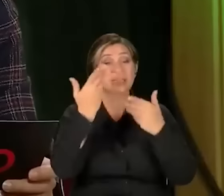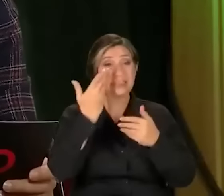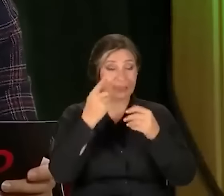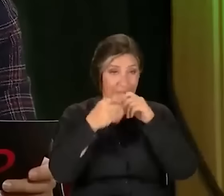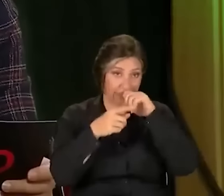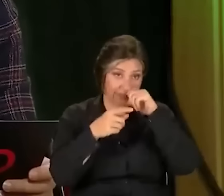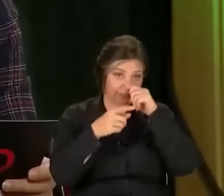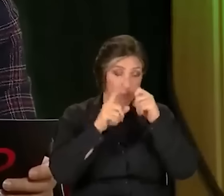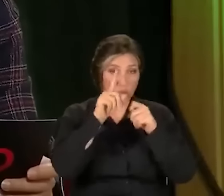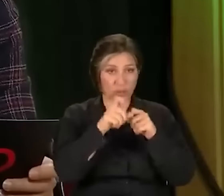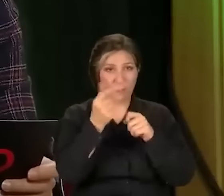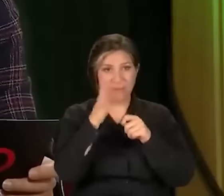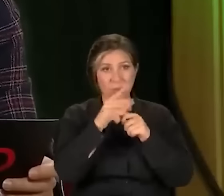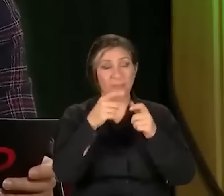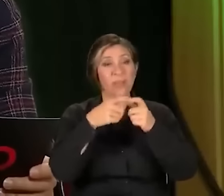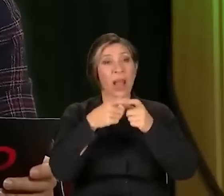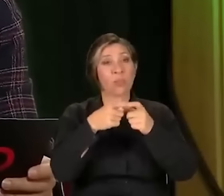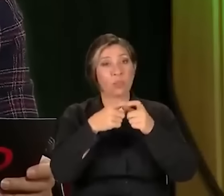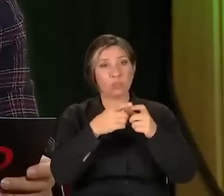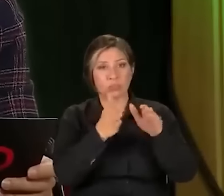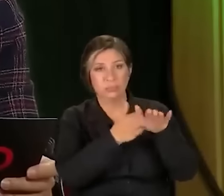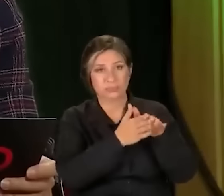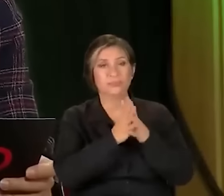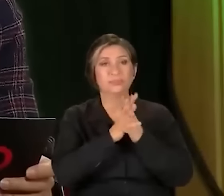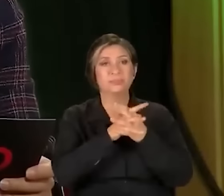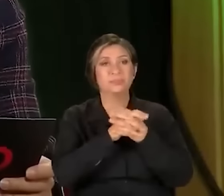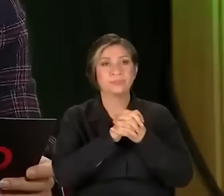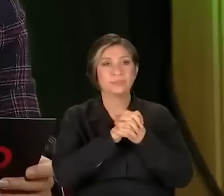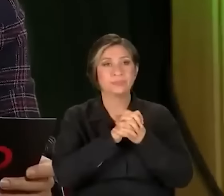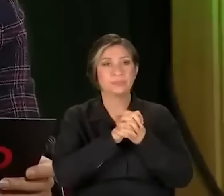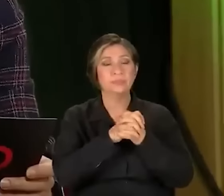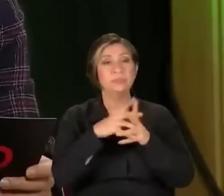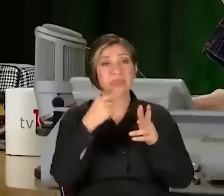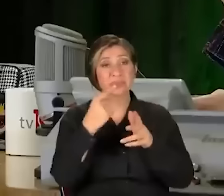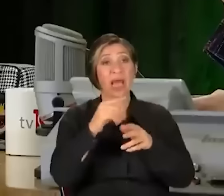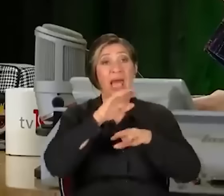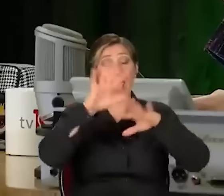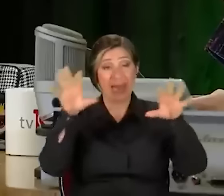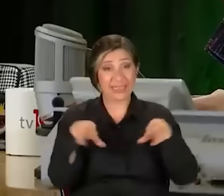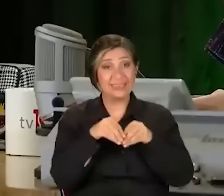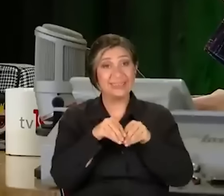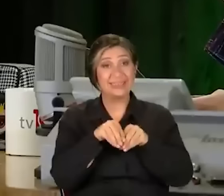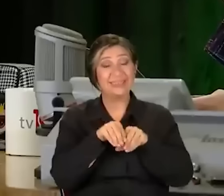izledim. Bunu soracağım şimdi. Bu albümle ilgili bölüm. Bunu ayrıca soracağım. Demişsin ki herkes